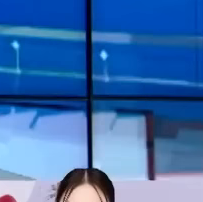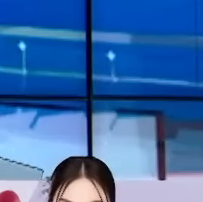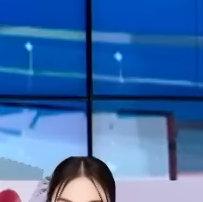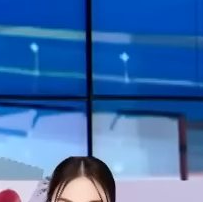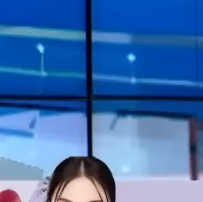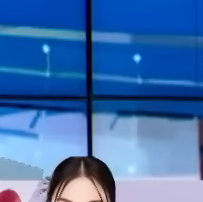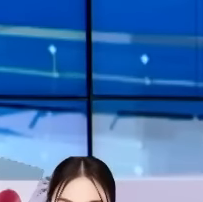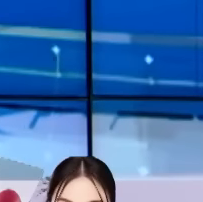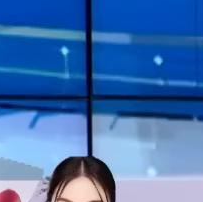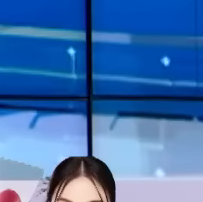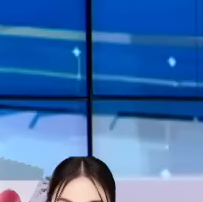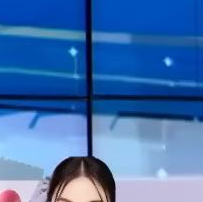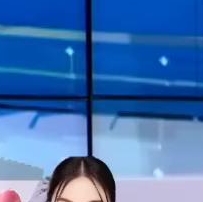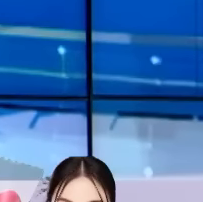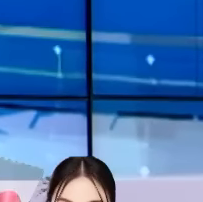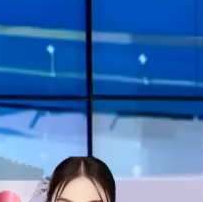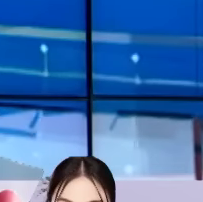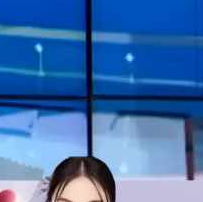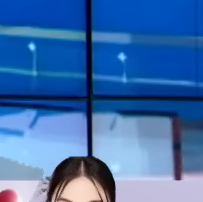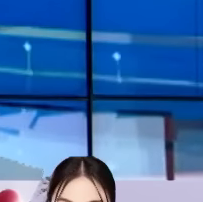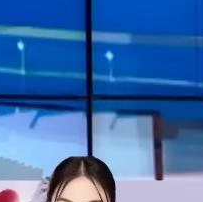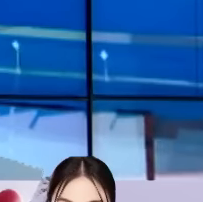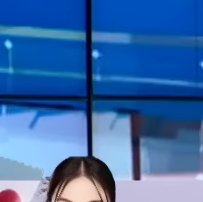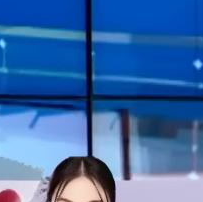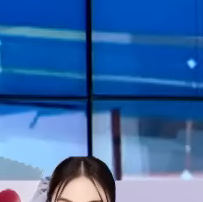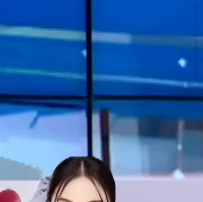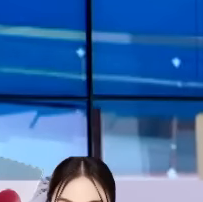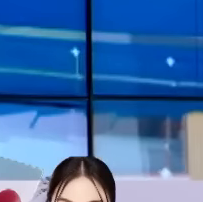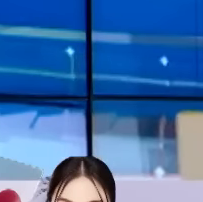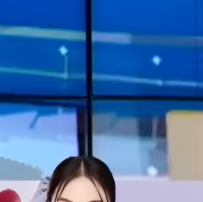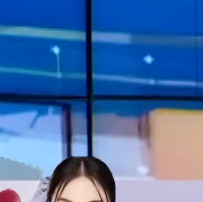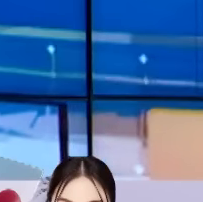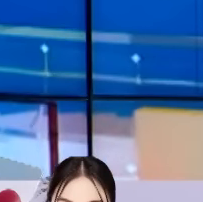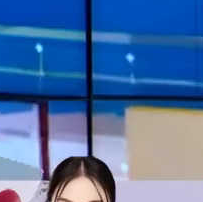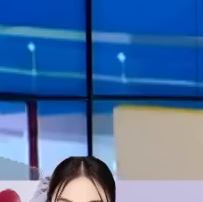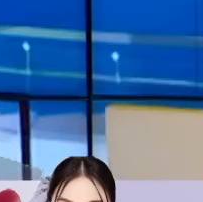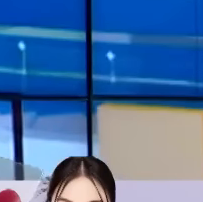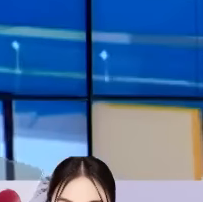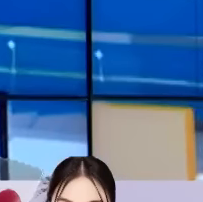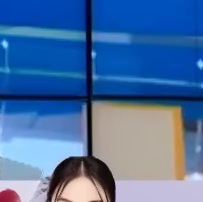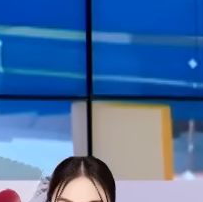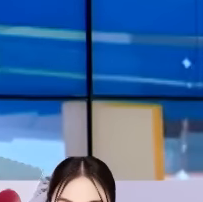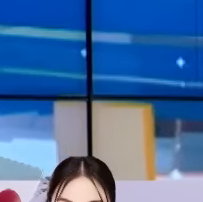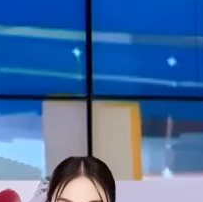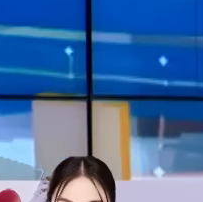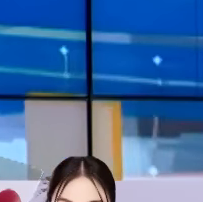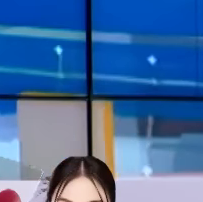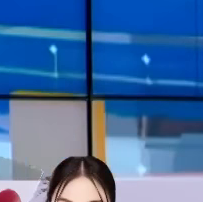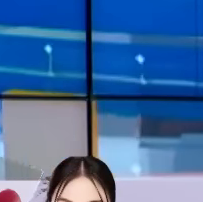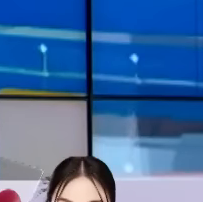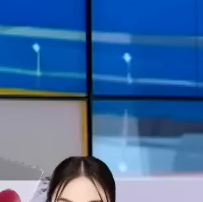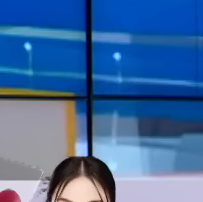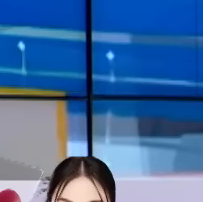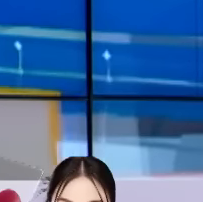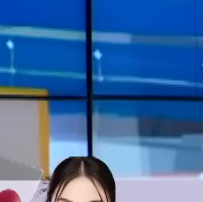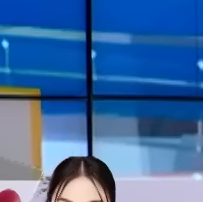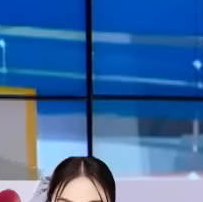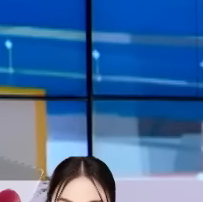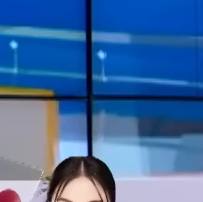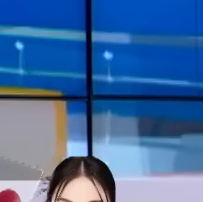Pemirsa, cacar air biasanya hanya terjadi sekali seumur hidup dan umumnya muncul setiap usia anak masih kecil. Di SMP Negeri